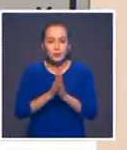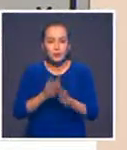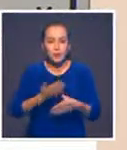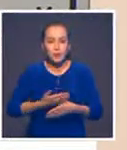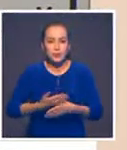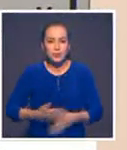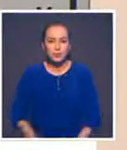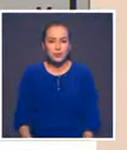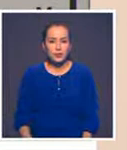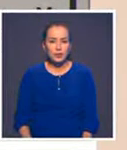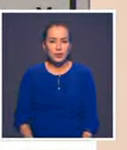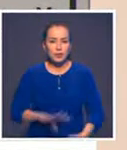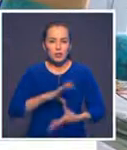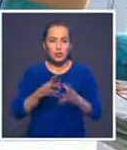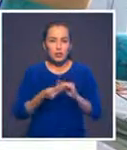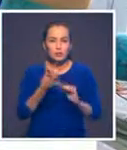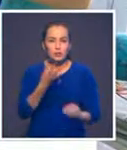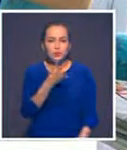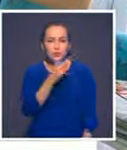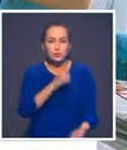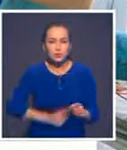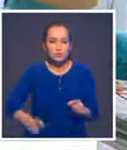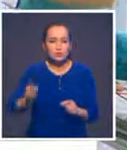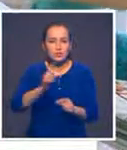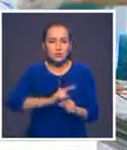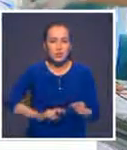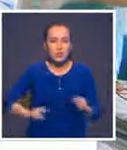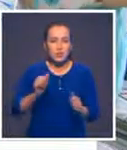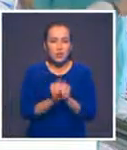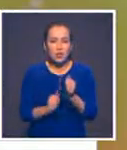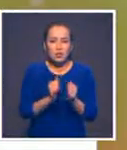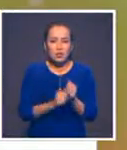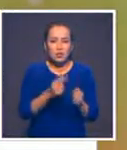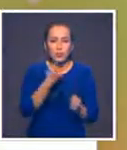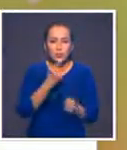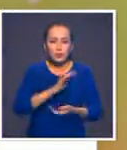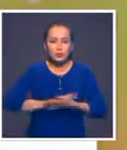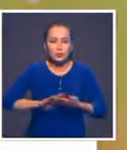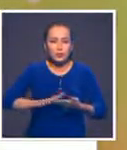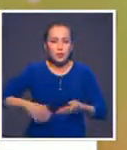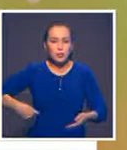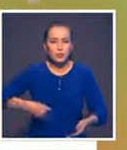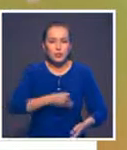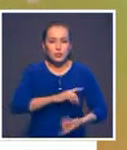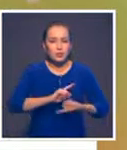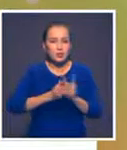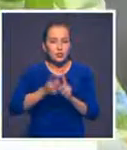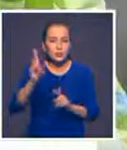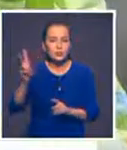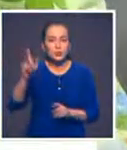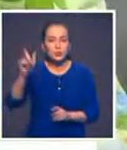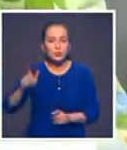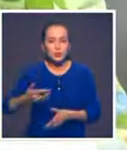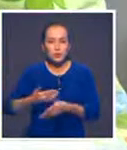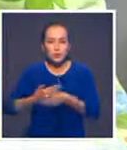қызды күн аралатып 4 сағаттан гемодиализ арқылы қанын тазартады. Әйтпесе оның өміріне қауіп төнеді, ал бүйрегін ауыстыру үшін донор табылмаған. Бауыр еті